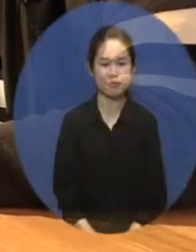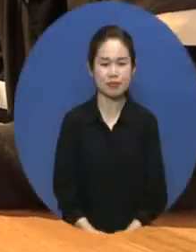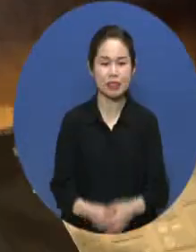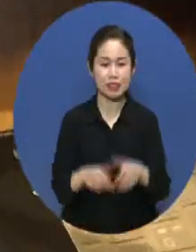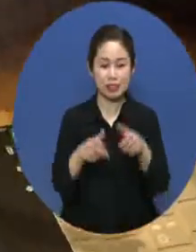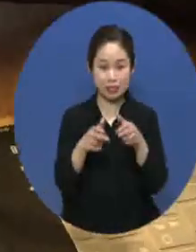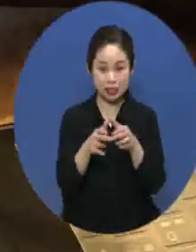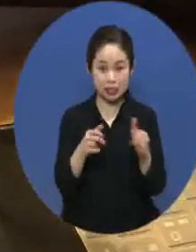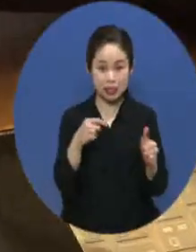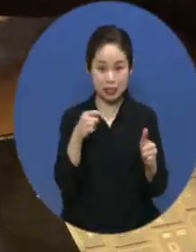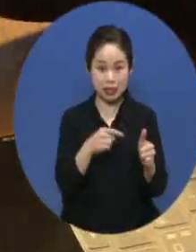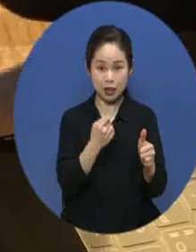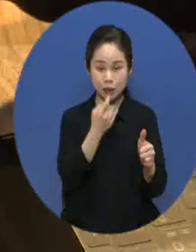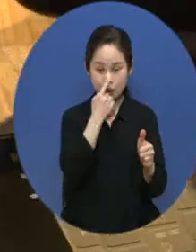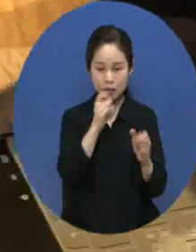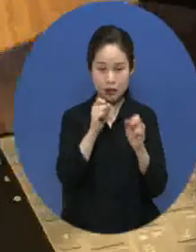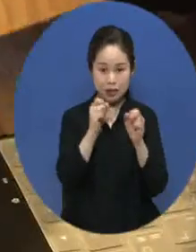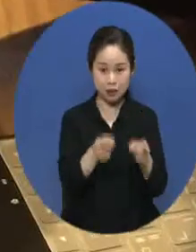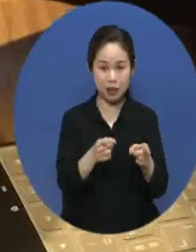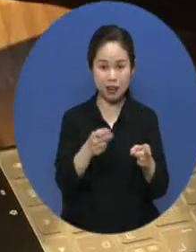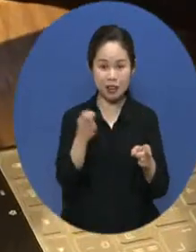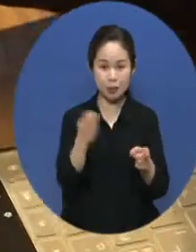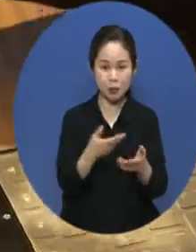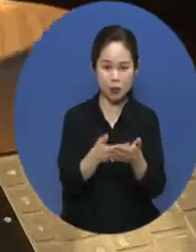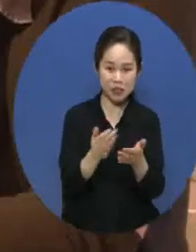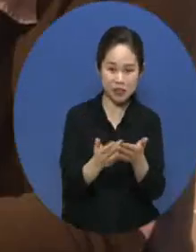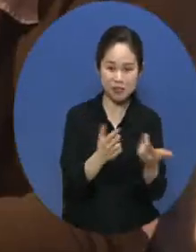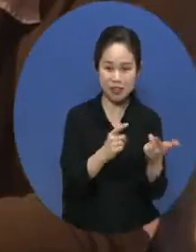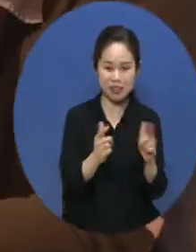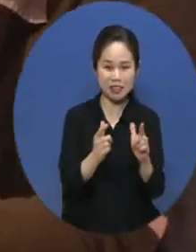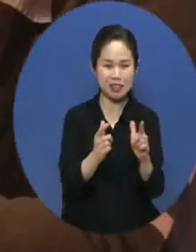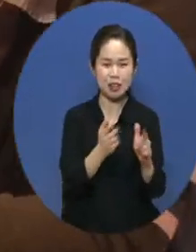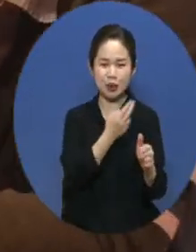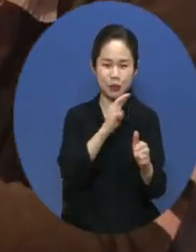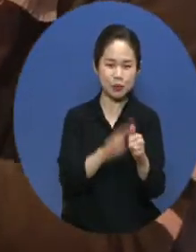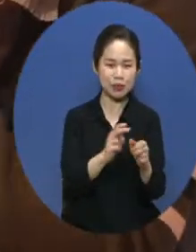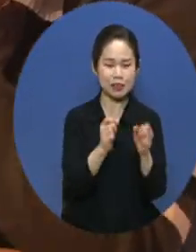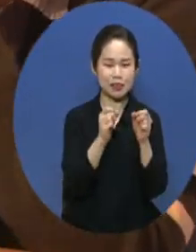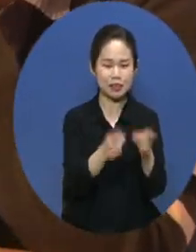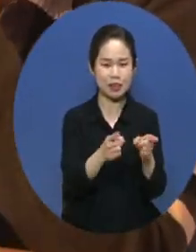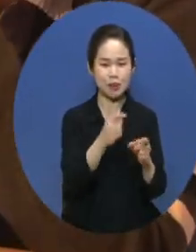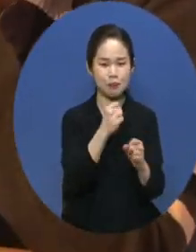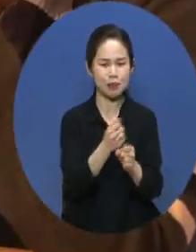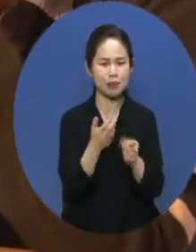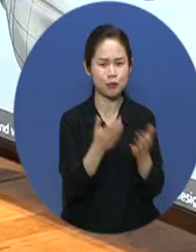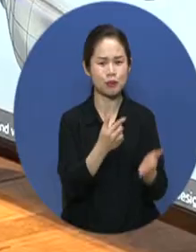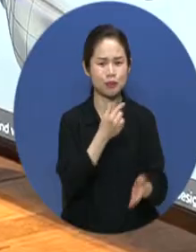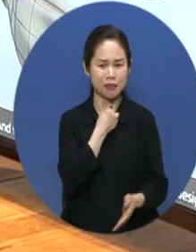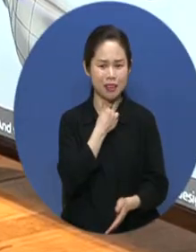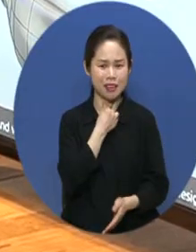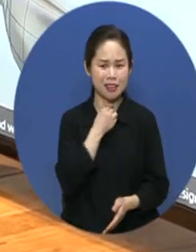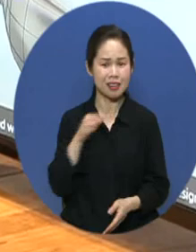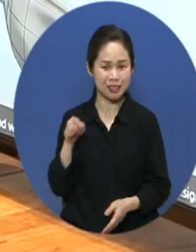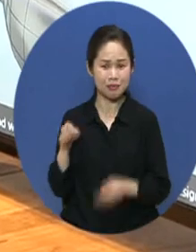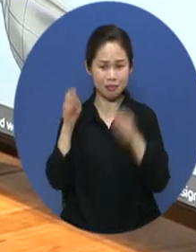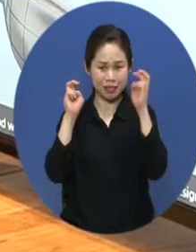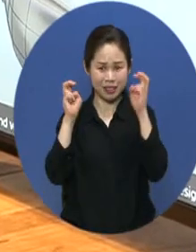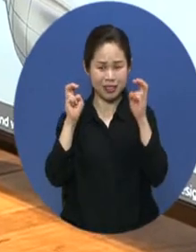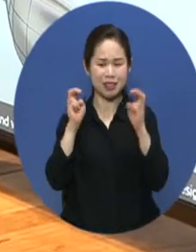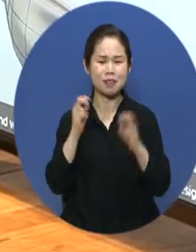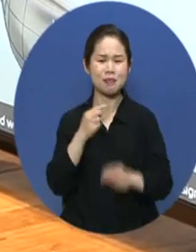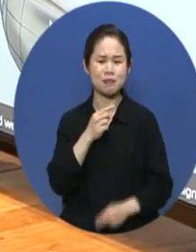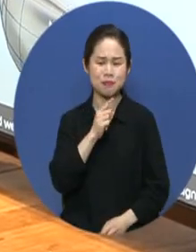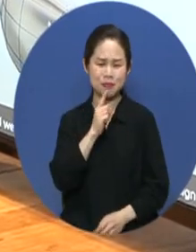장애인들에게 배움의 기회와 도전할 수 있는 기회를 만들어주고 싶다는 기업 그립플레이. 장애인을 위한